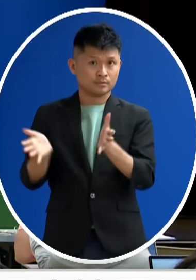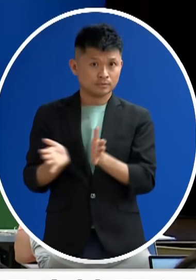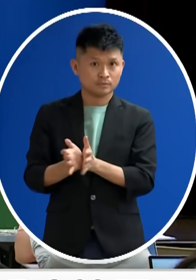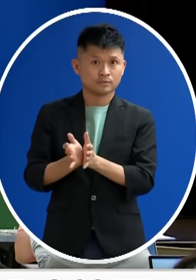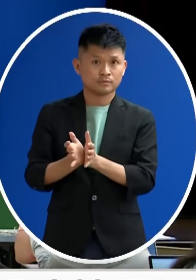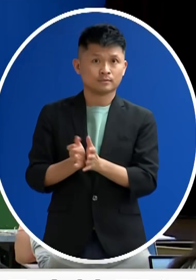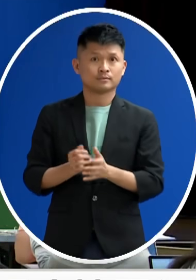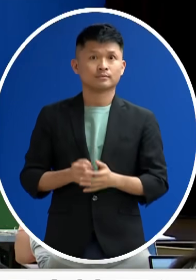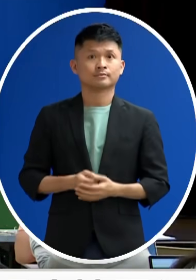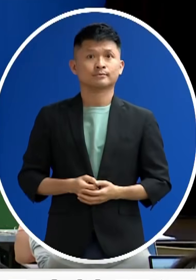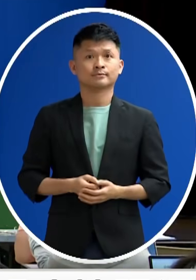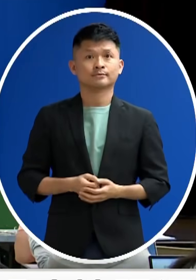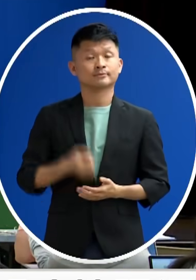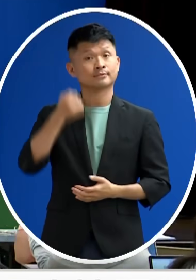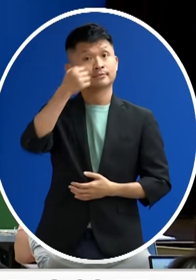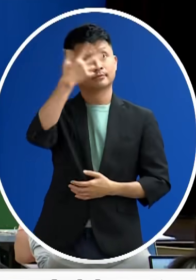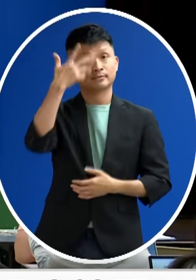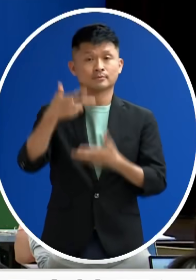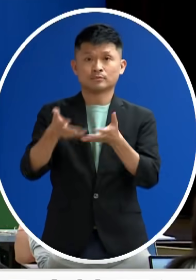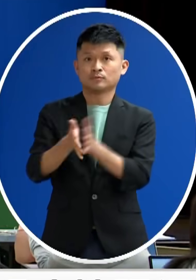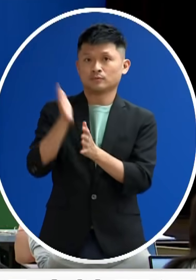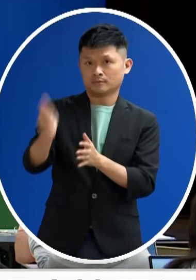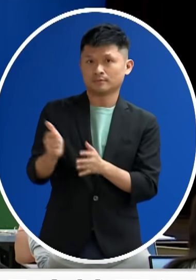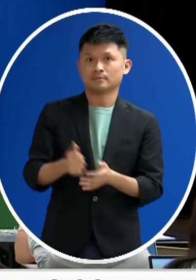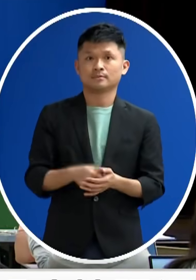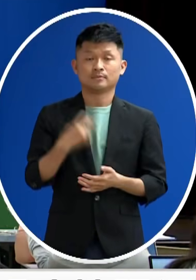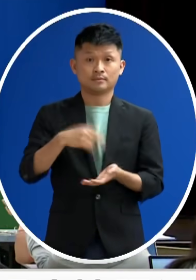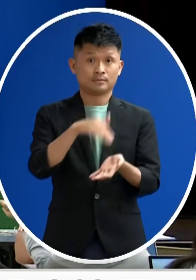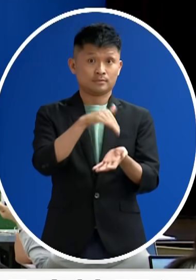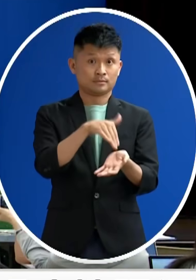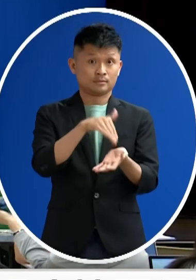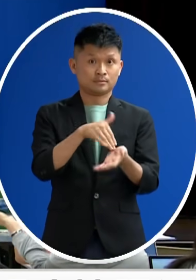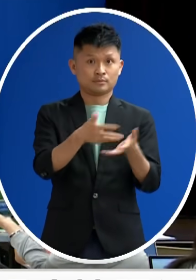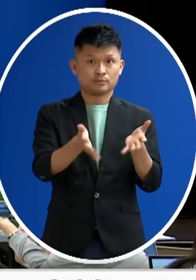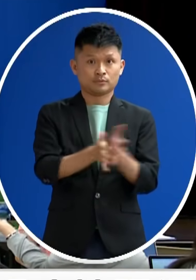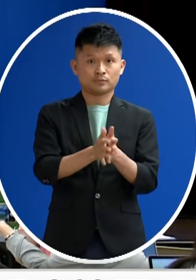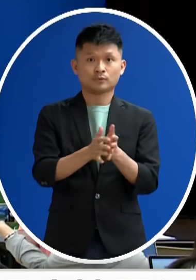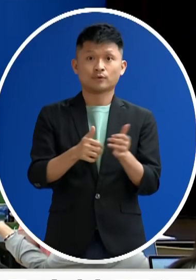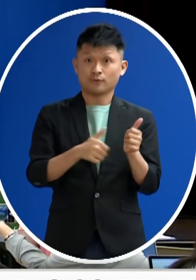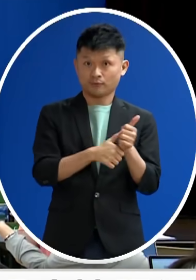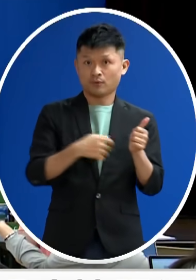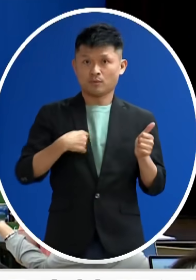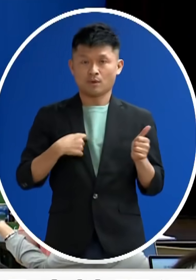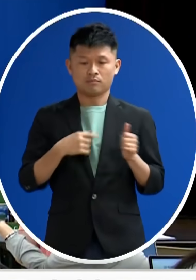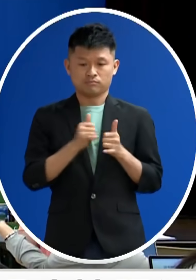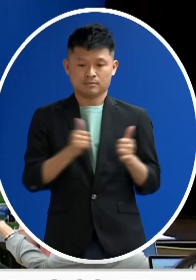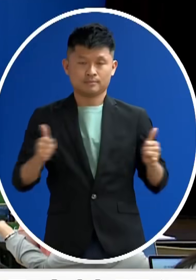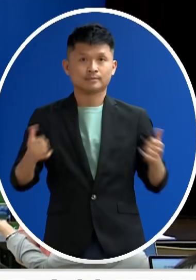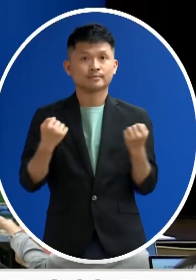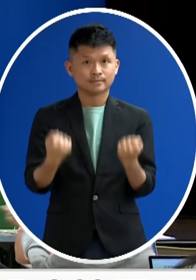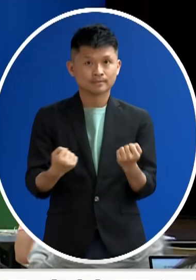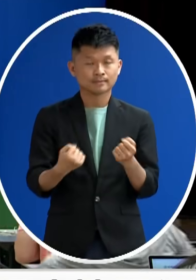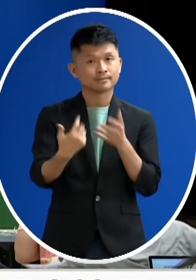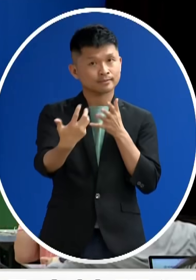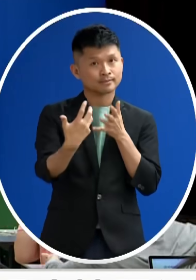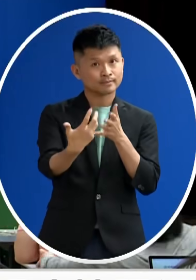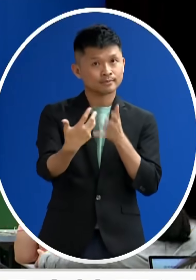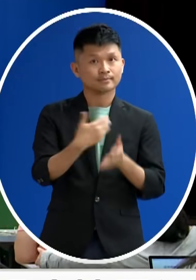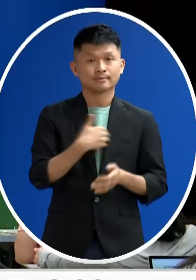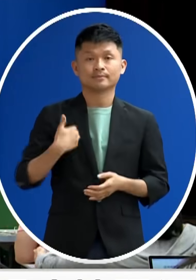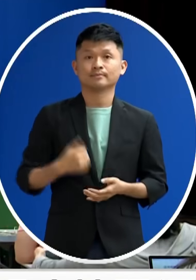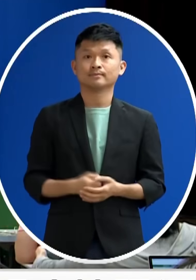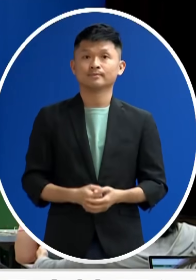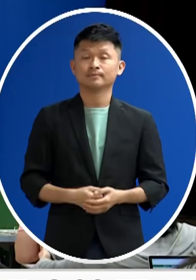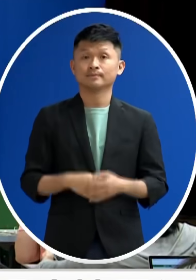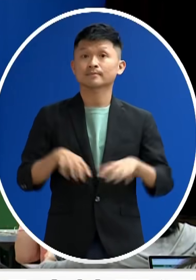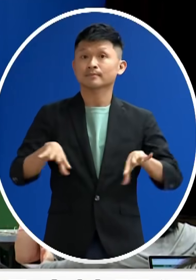的社区防治组的庄文祥张组长，以及医疗应变组的罗一军副组长，以及我也同时在会场上来回应各位。那现